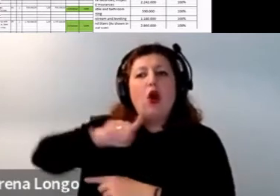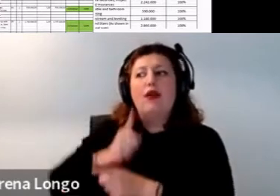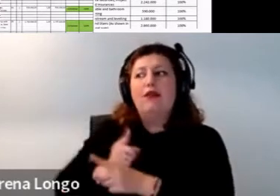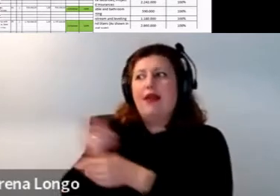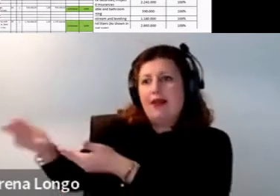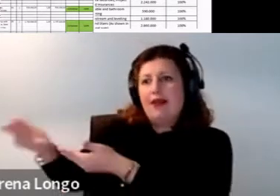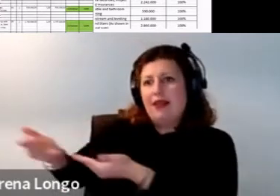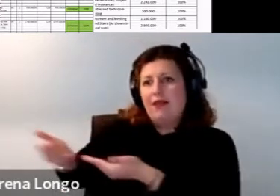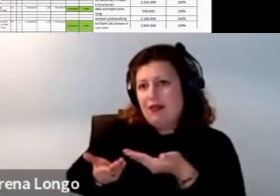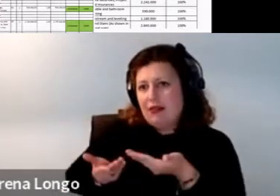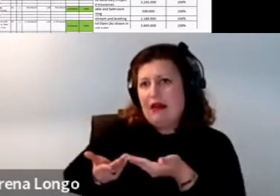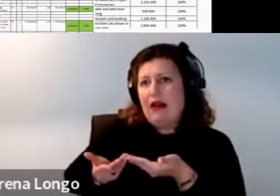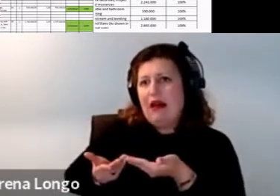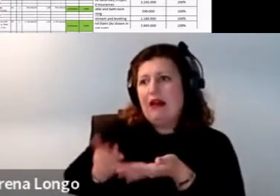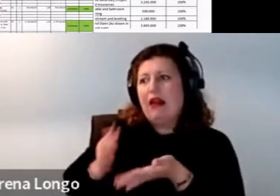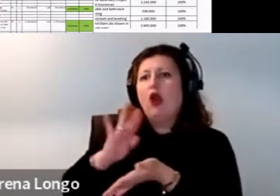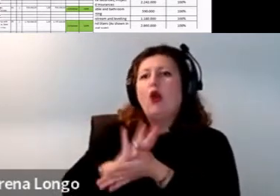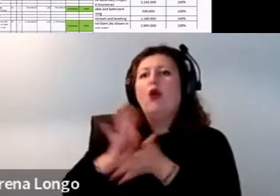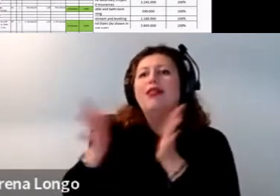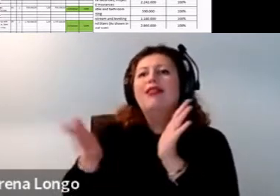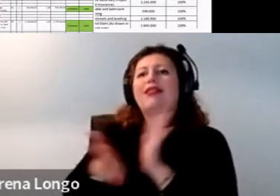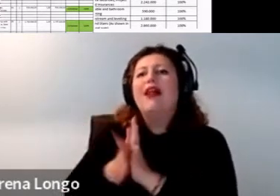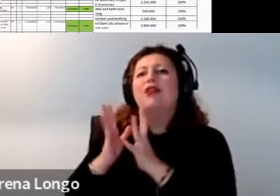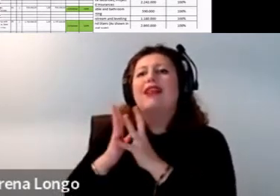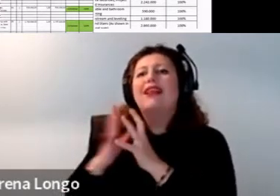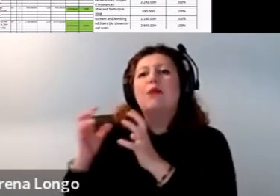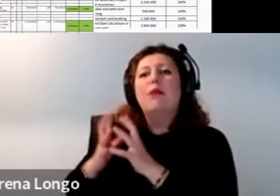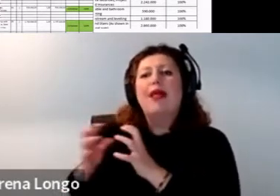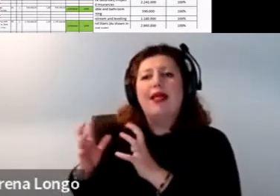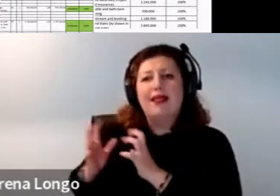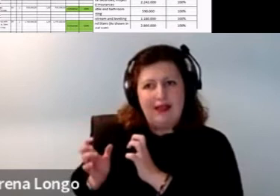numero limitato di contractors, di imprese.